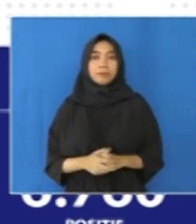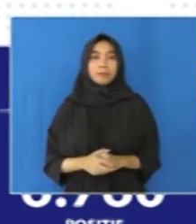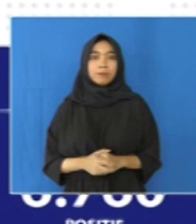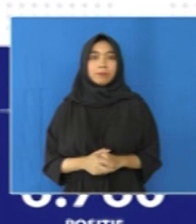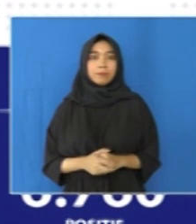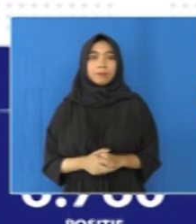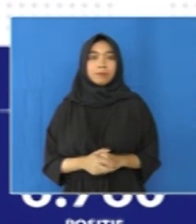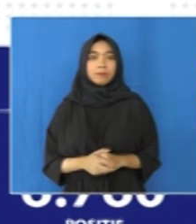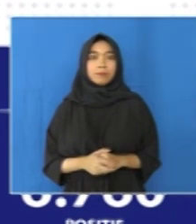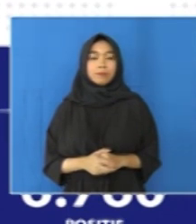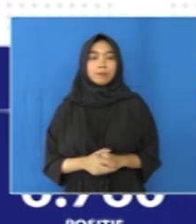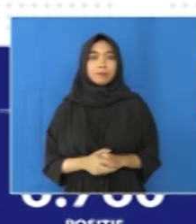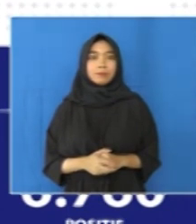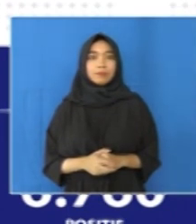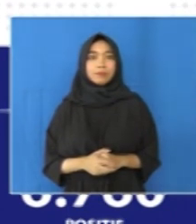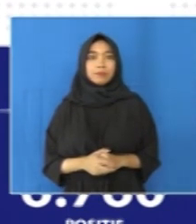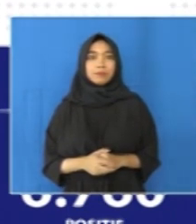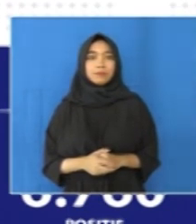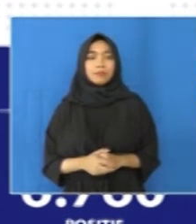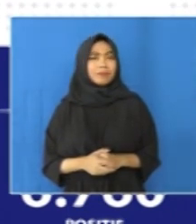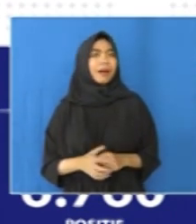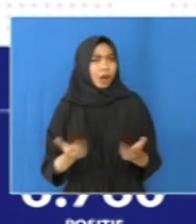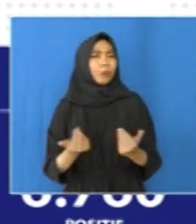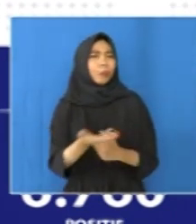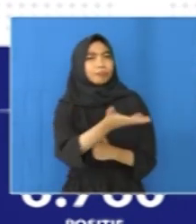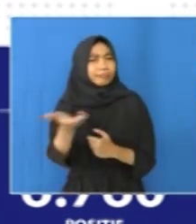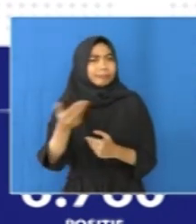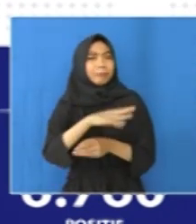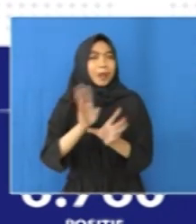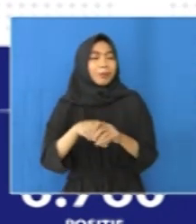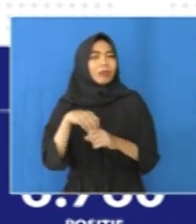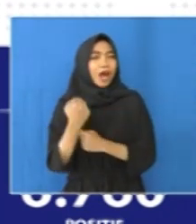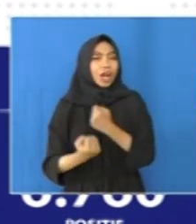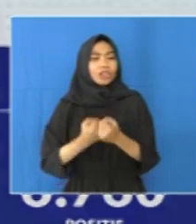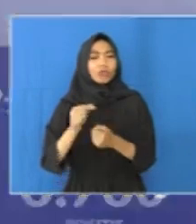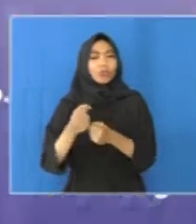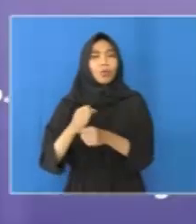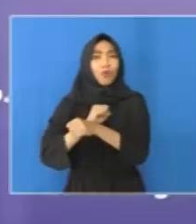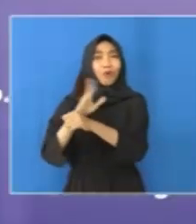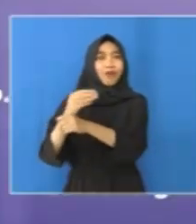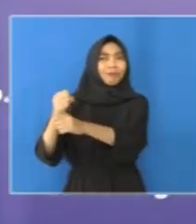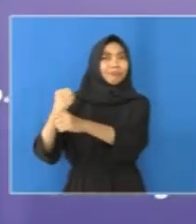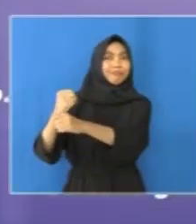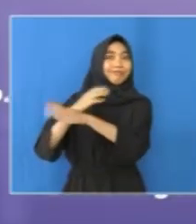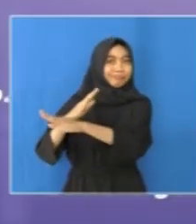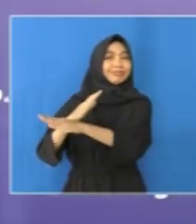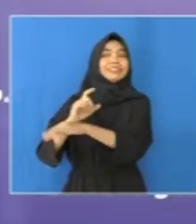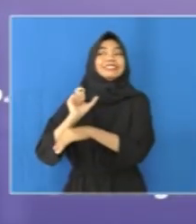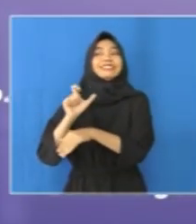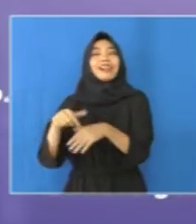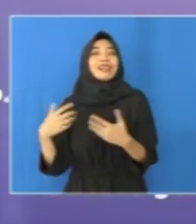saudara-saudara Mari kita berpartisipasi secara aktif dalam penanganan konflik 19 dengan